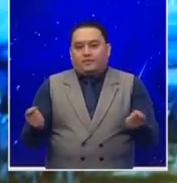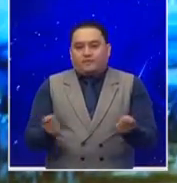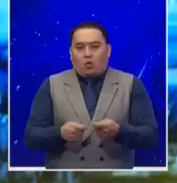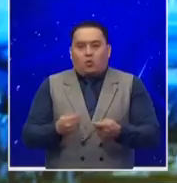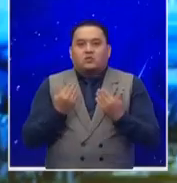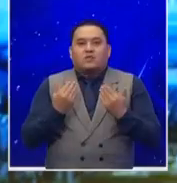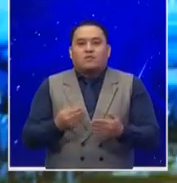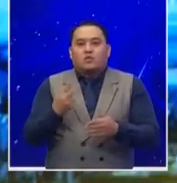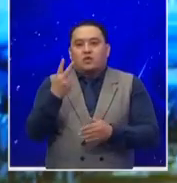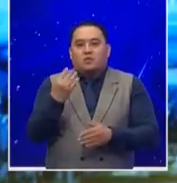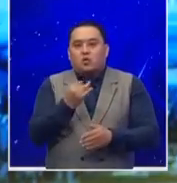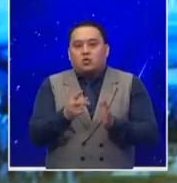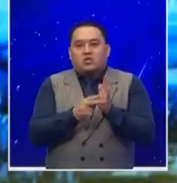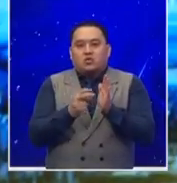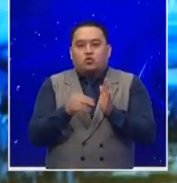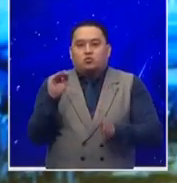саны бүгінде